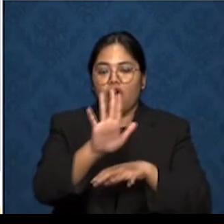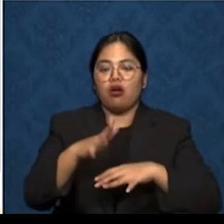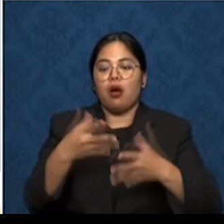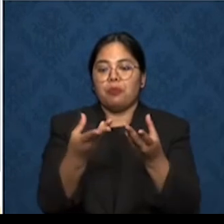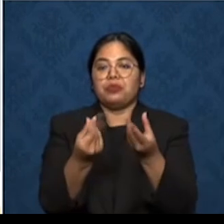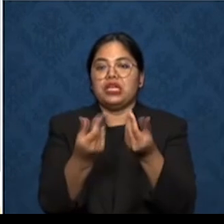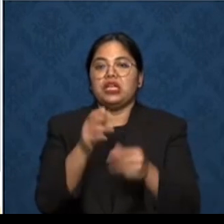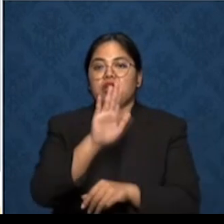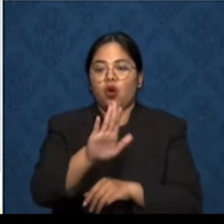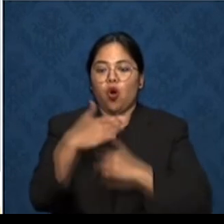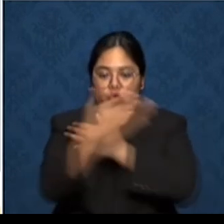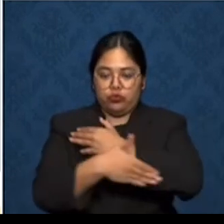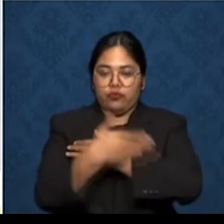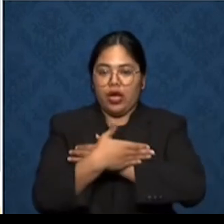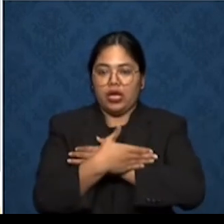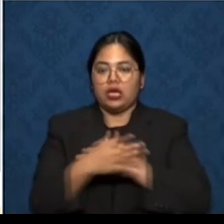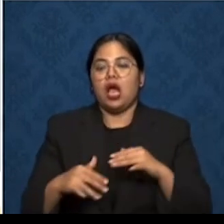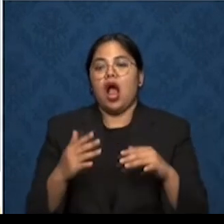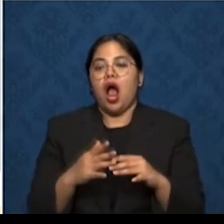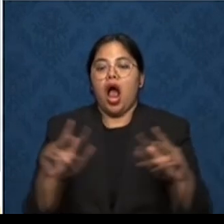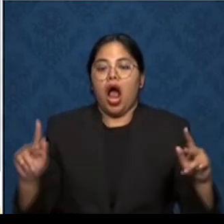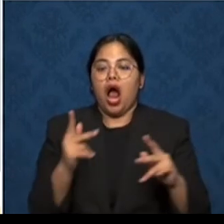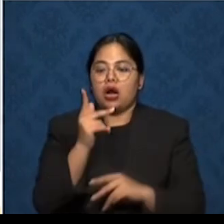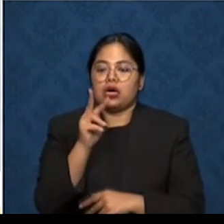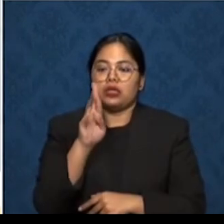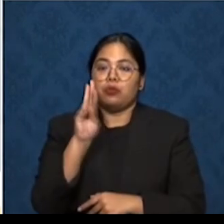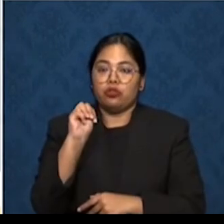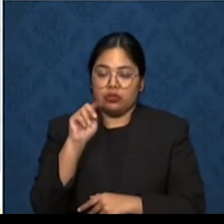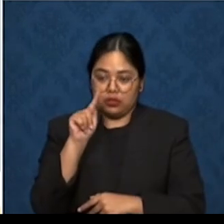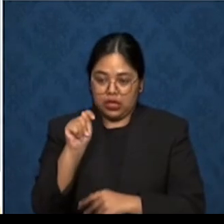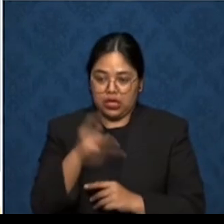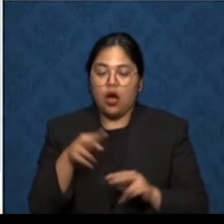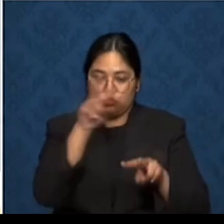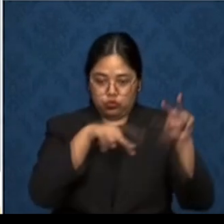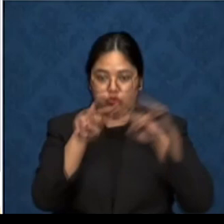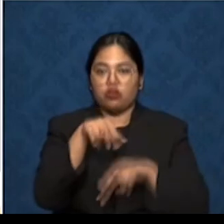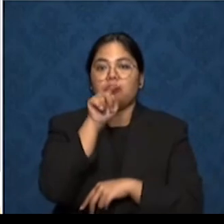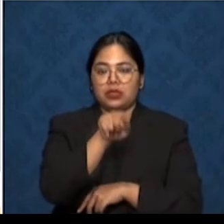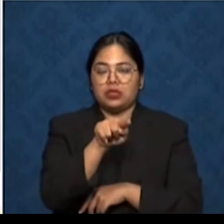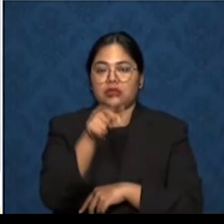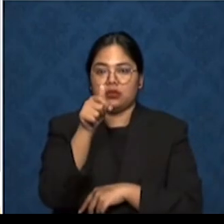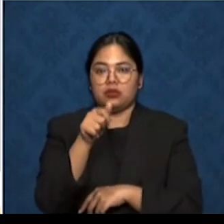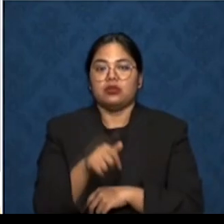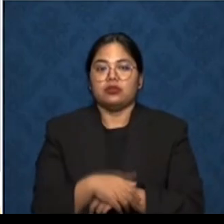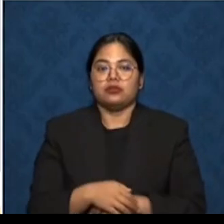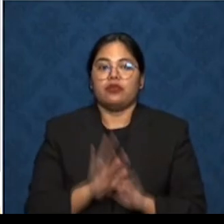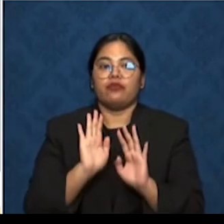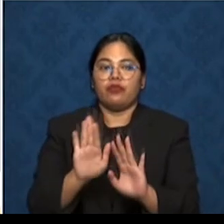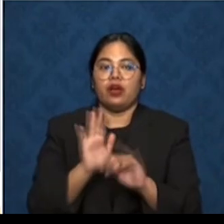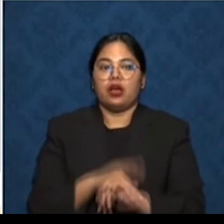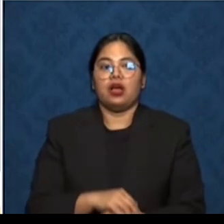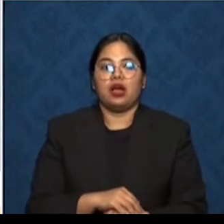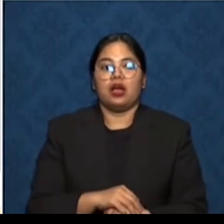ุตรีกระส่วงคำมาณะคมให้เข้ามาตรวจสอบดนะครับผมขอใหทกท่านจดจำตรวกสอนยอบภาษอกฤษไ้ก่อนนะครับ